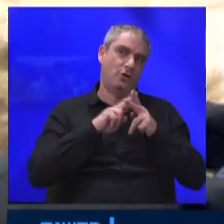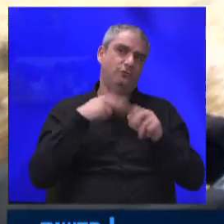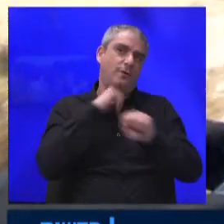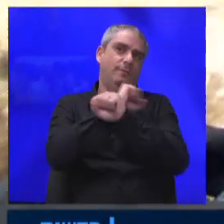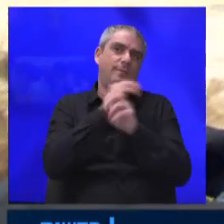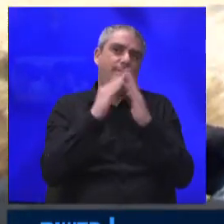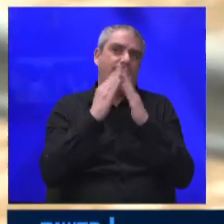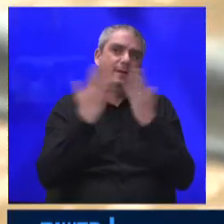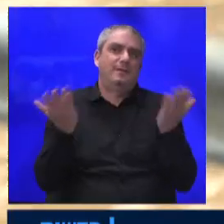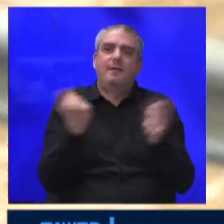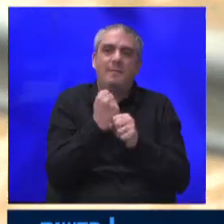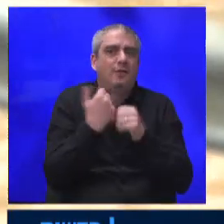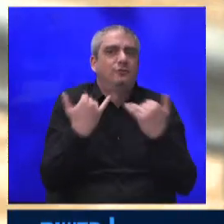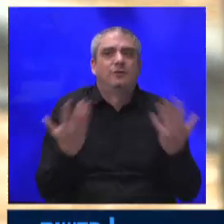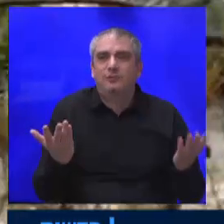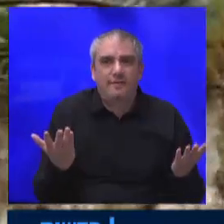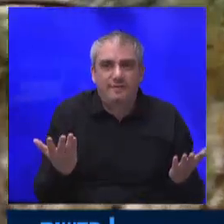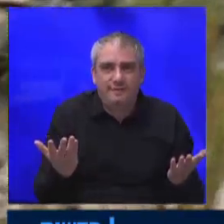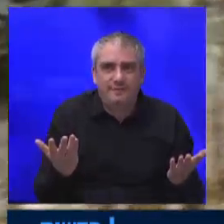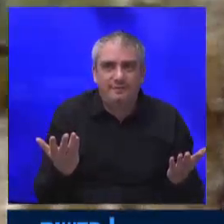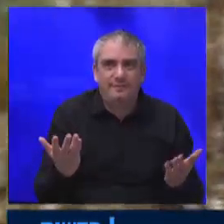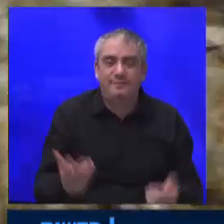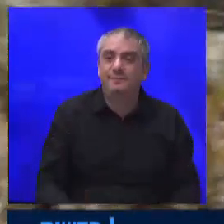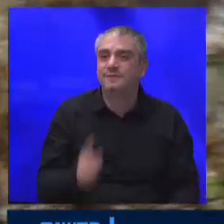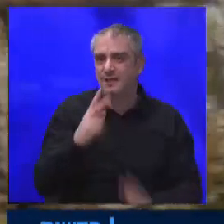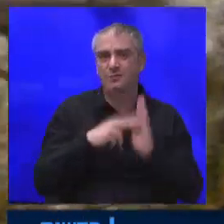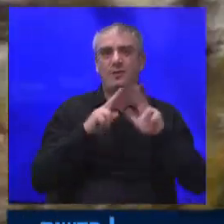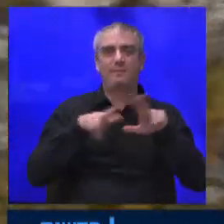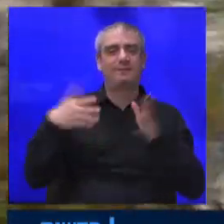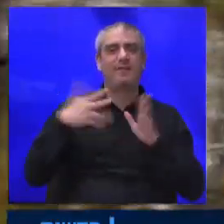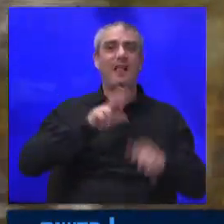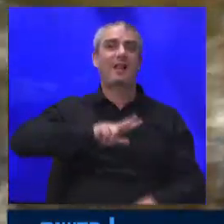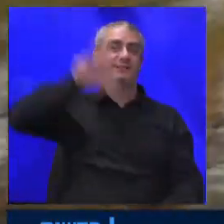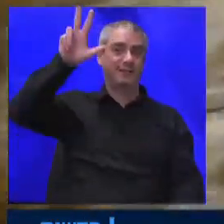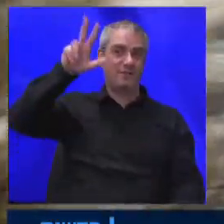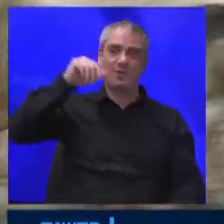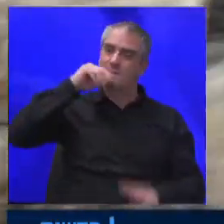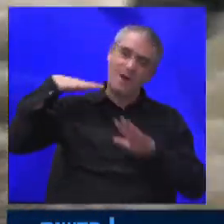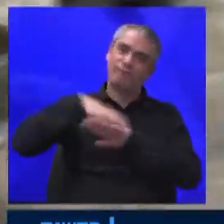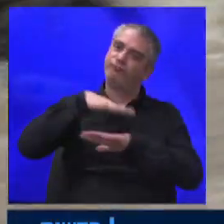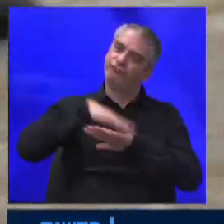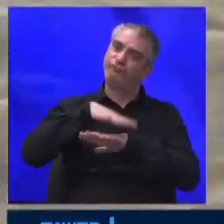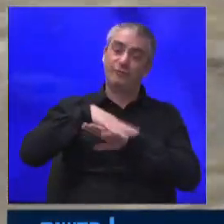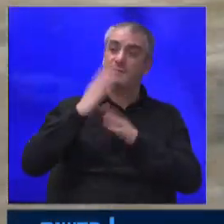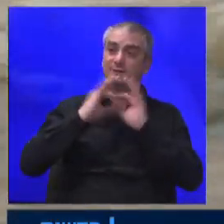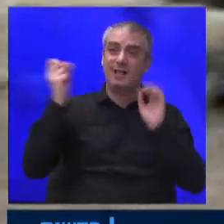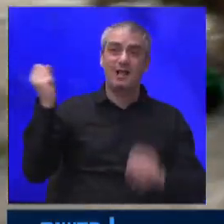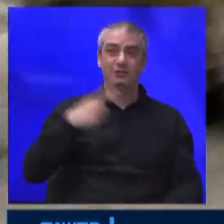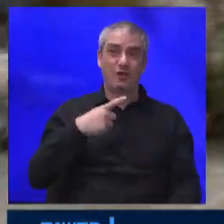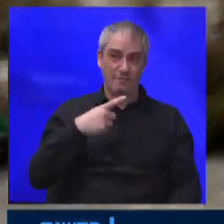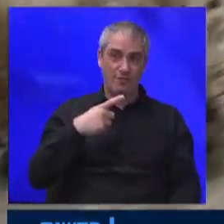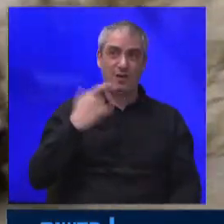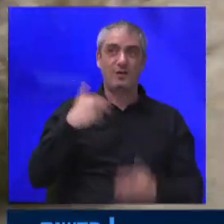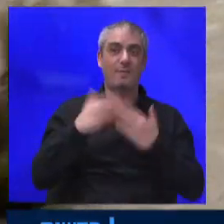מהבית. מה לעשות עכשיו? זאת תמונת המצב בנחלי הצפון. זרימות חזקות מאוד מאז תחילת השבוע.